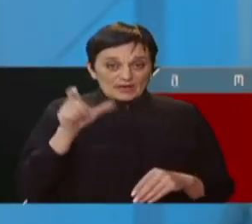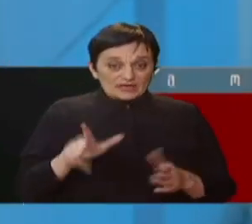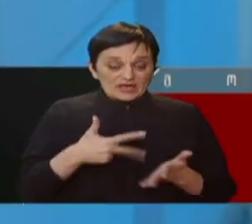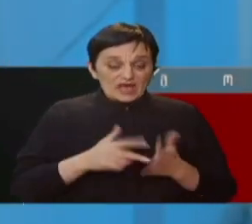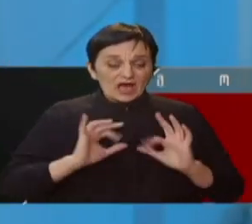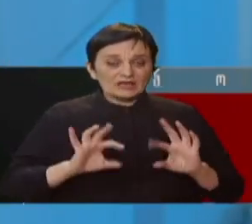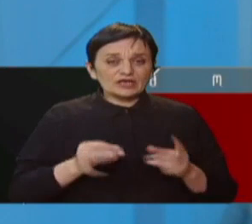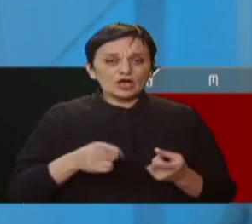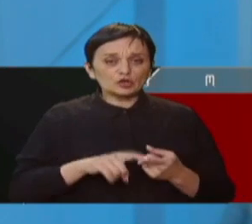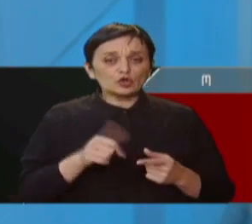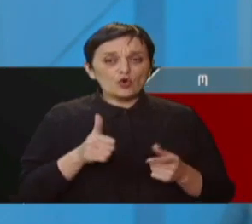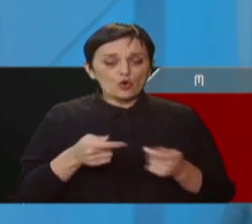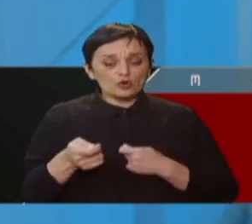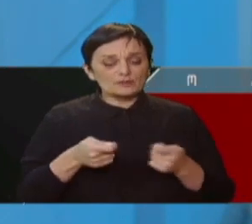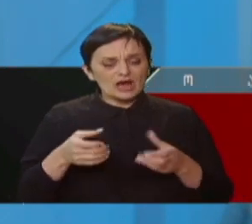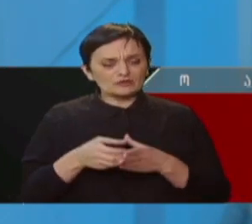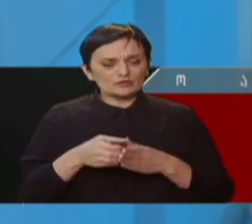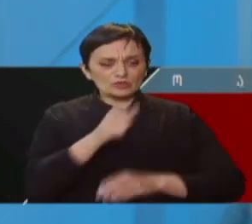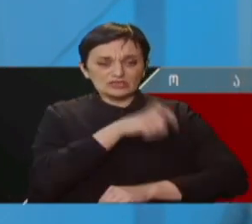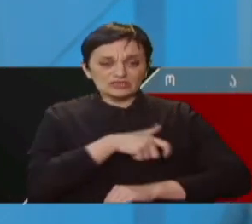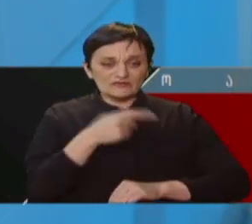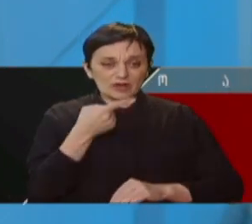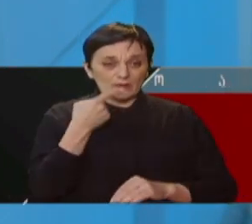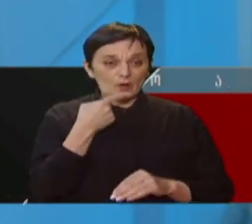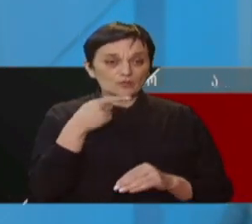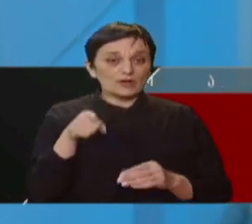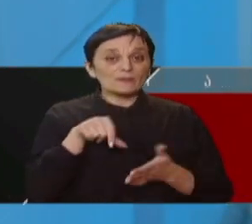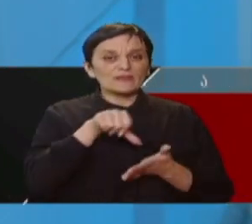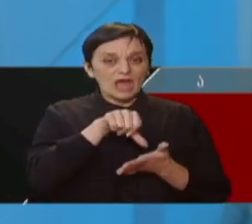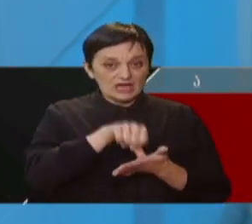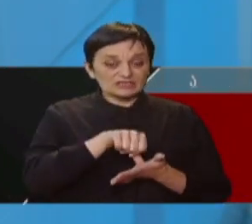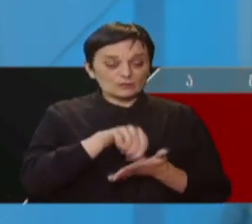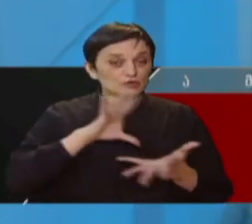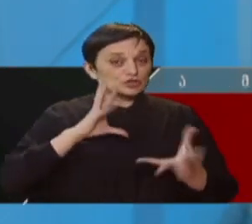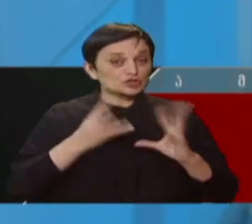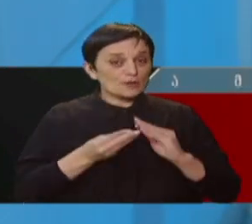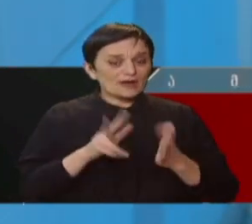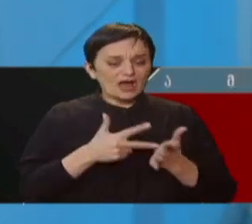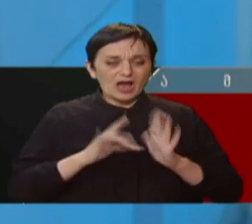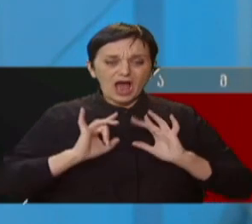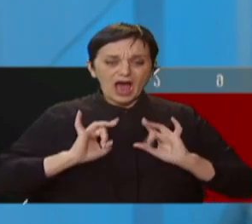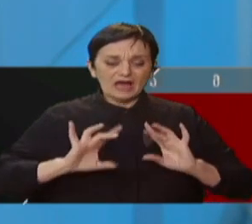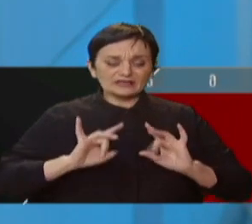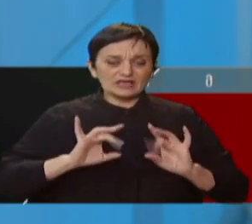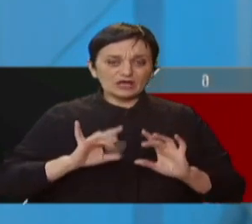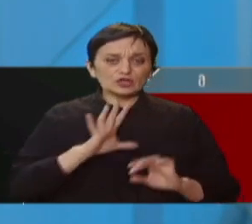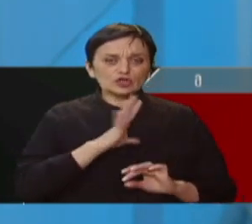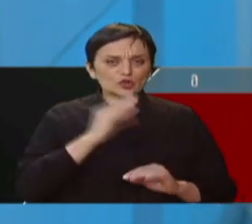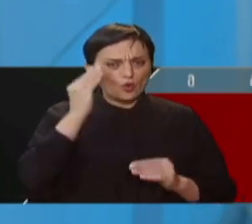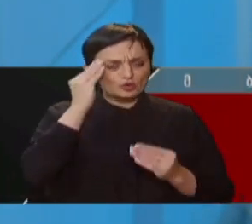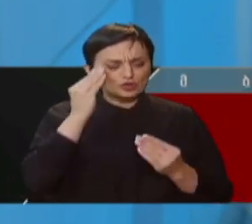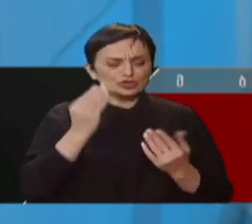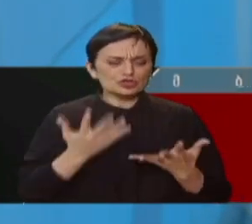ანგარიშთან დაკავშირებით, როგორც მართველი გუნდის წევრები ამბობენ, რომლებიც თავადასესწრებოდნენ თავად ამ შემაჯამებელი ანგარიშის წარდგენას, ეს იყო